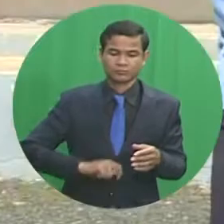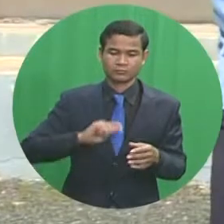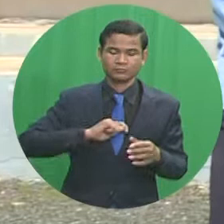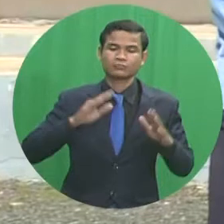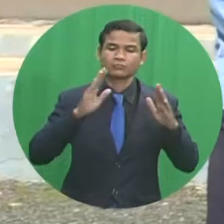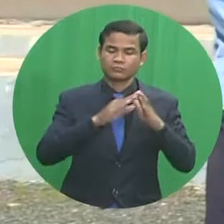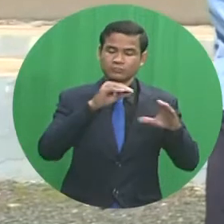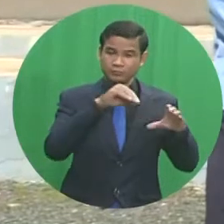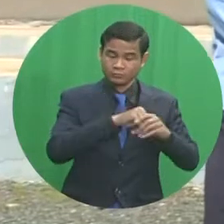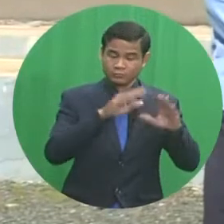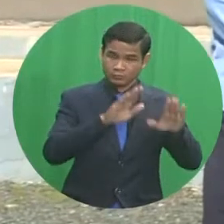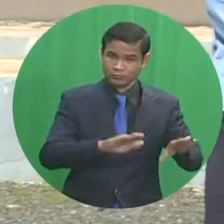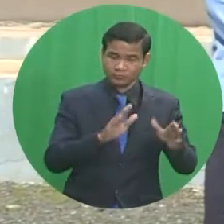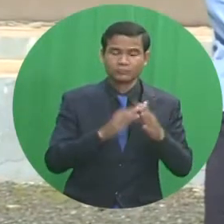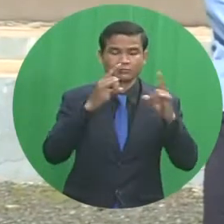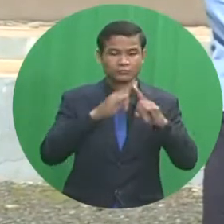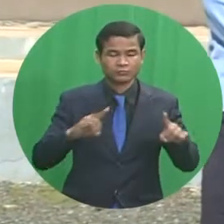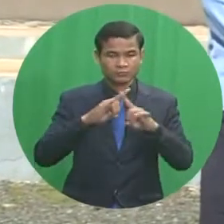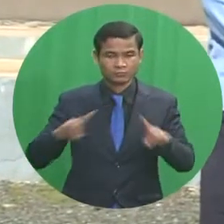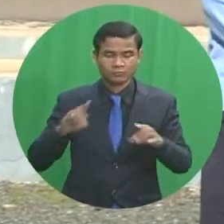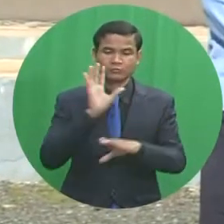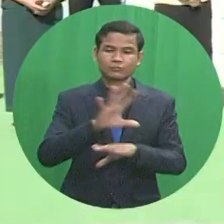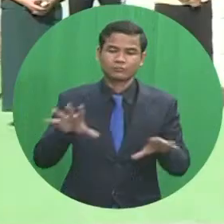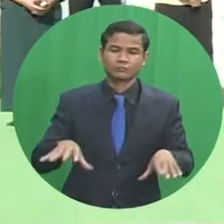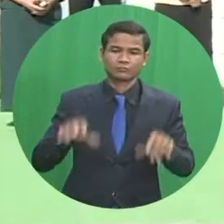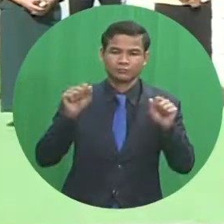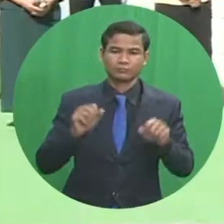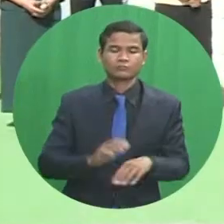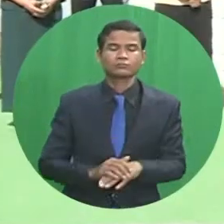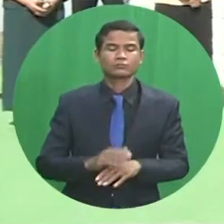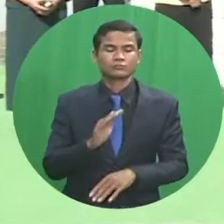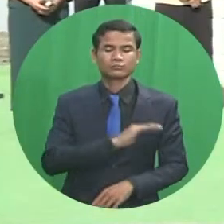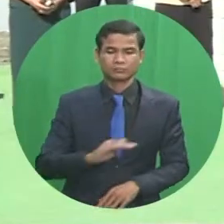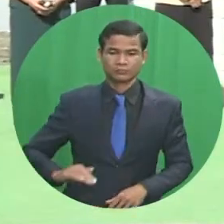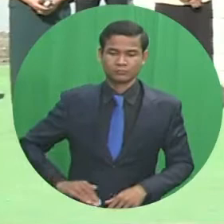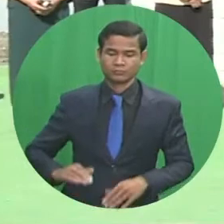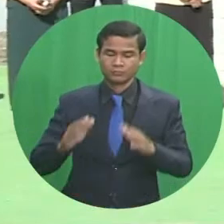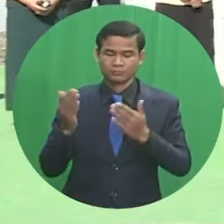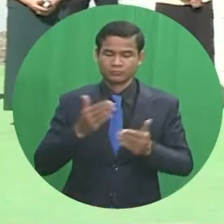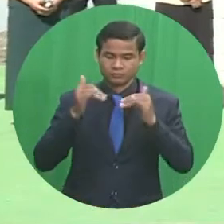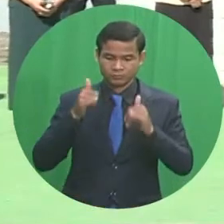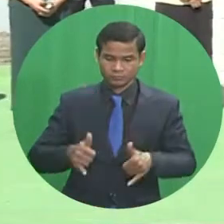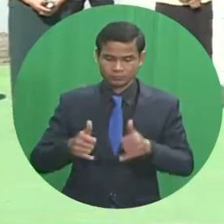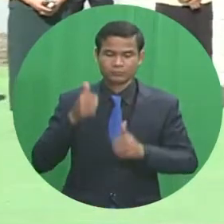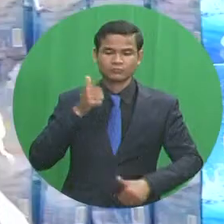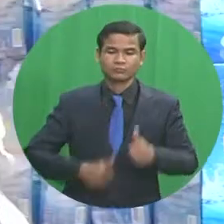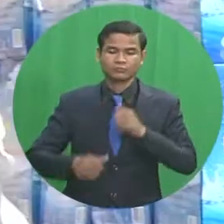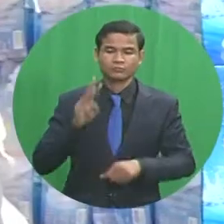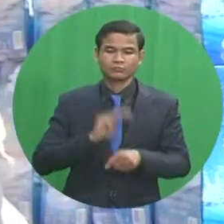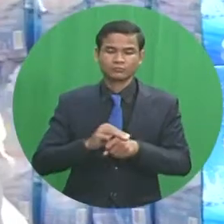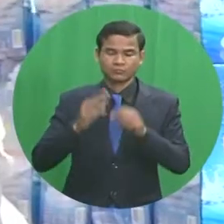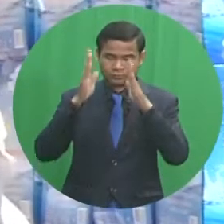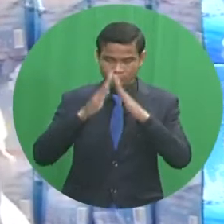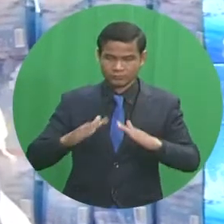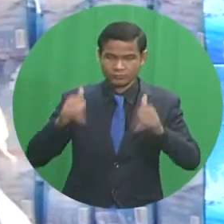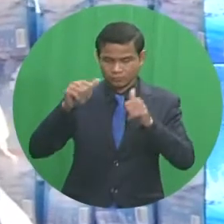ត្តាឡីស័កនៅតាមមណ្ឌលនានាក្នុងខេត្តកំពង់ឆ្នាំងសម្ដេចជីវវាំងឧបនាយករដ្ឋមន្ត្រីរដ្ឋមន្ត្រីក្រសួងព្រះបរ